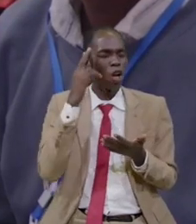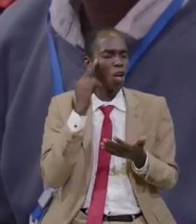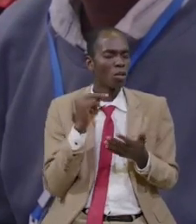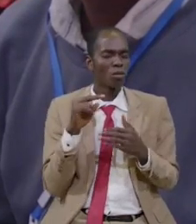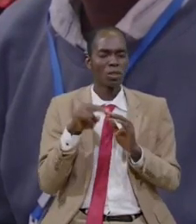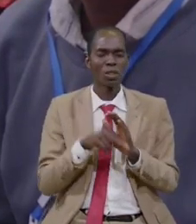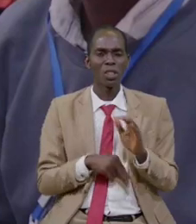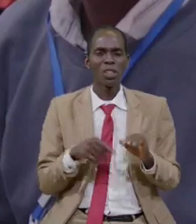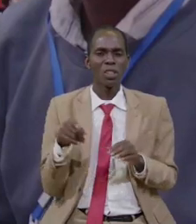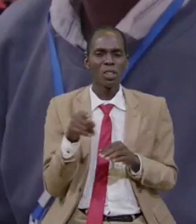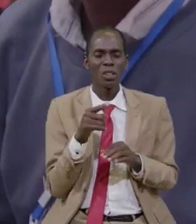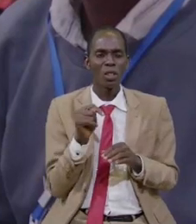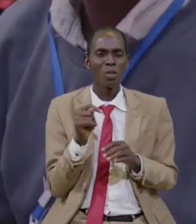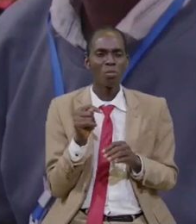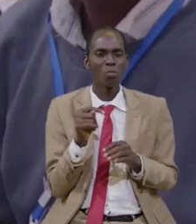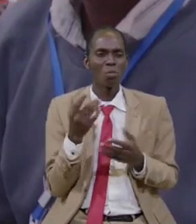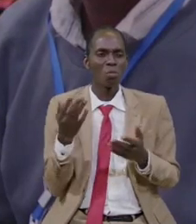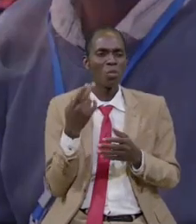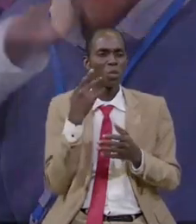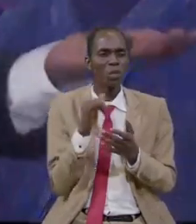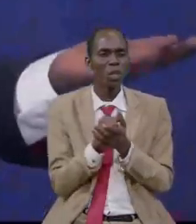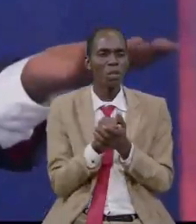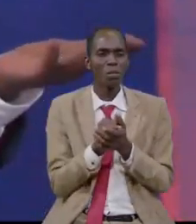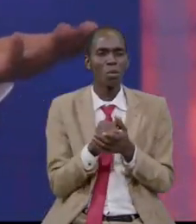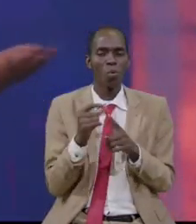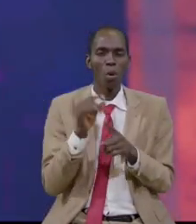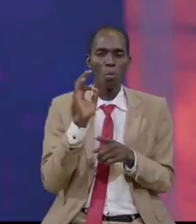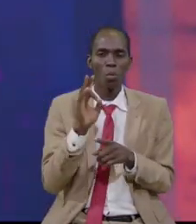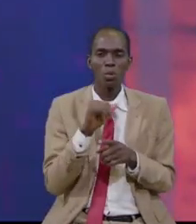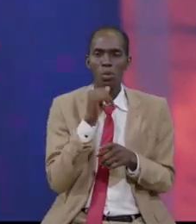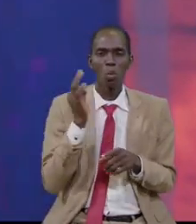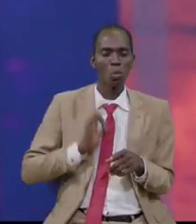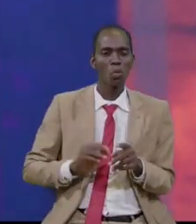La parole qu'il a entendue ne leur a servi de rien.